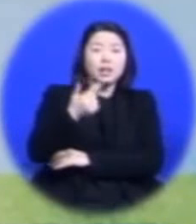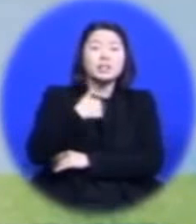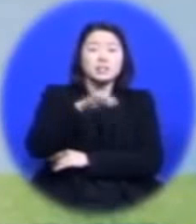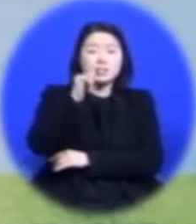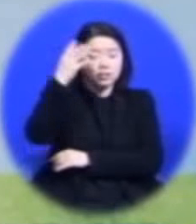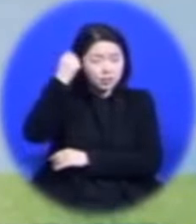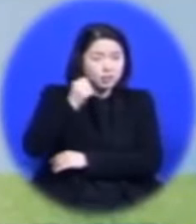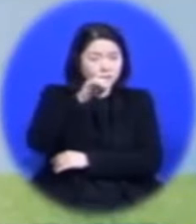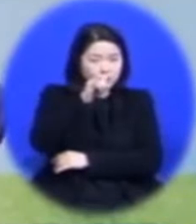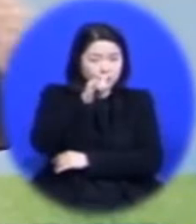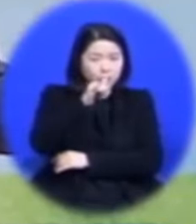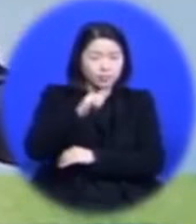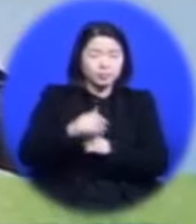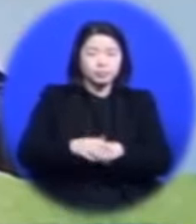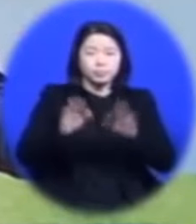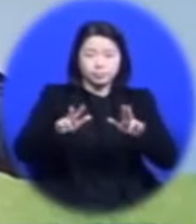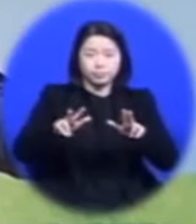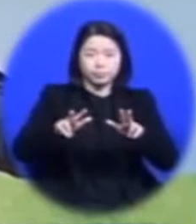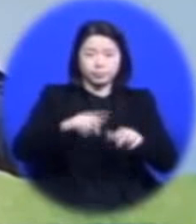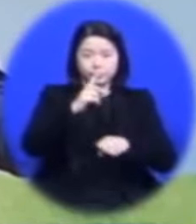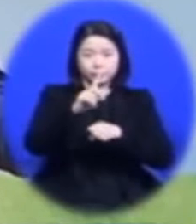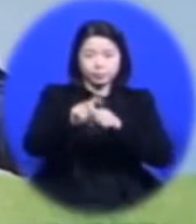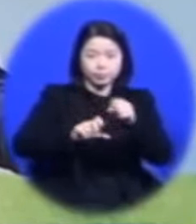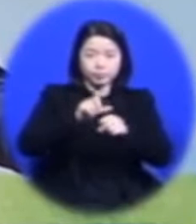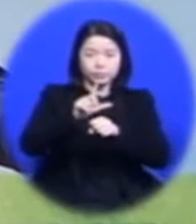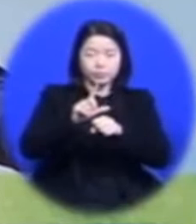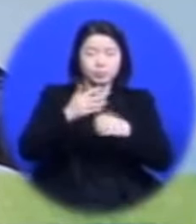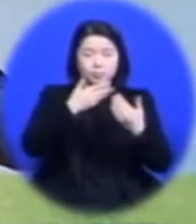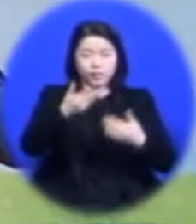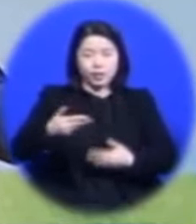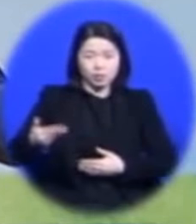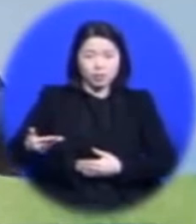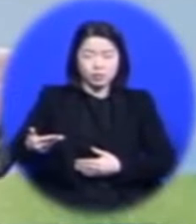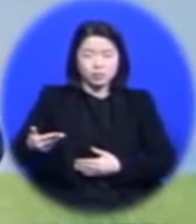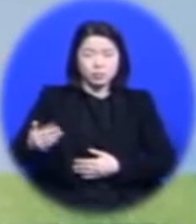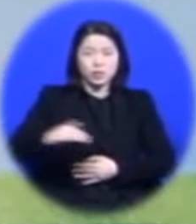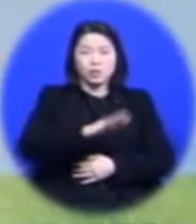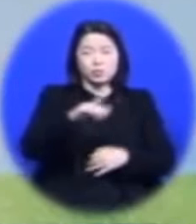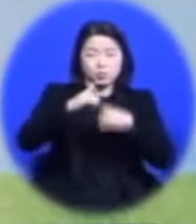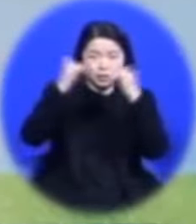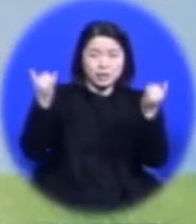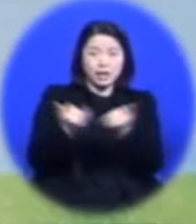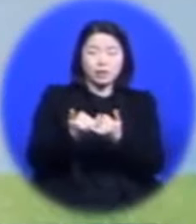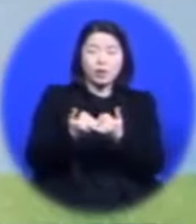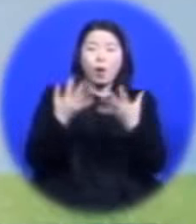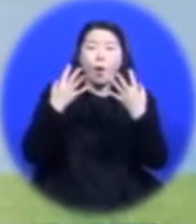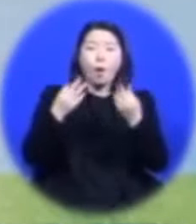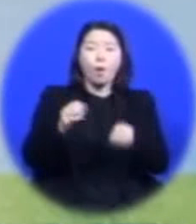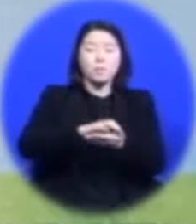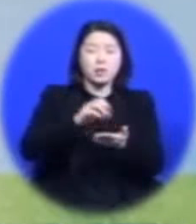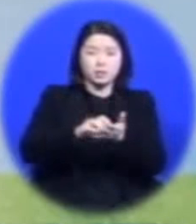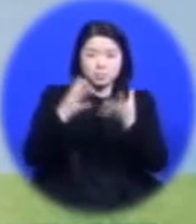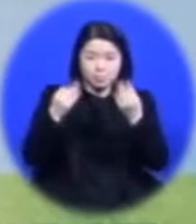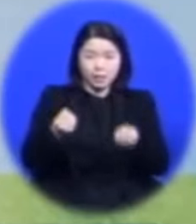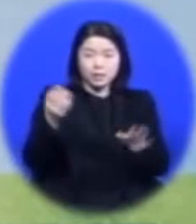기억이납니다 지금 15년이 지났어요 우리 사회는 얼만큼 많이